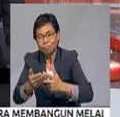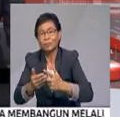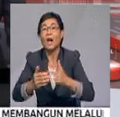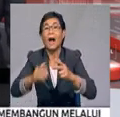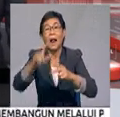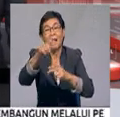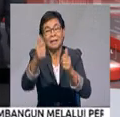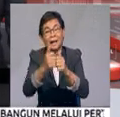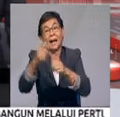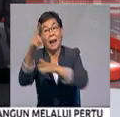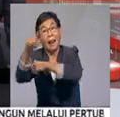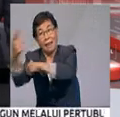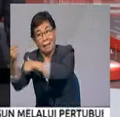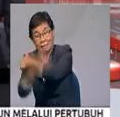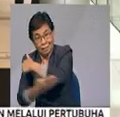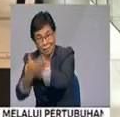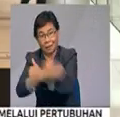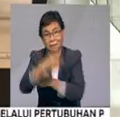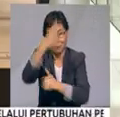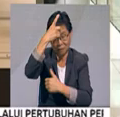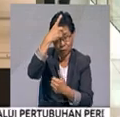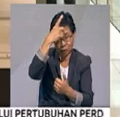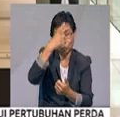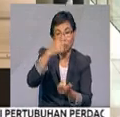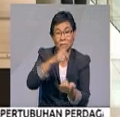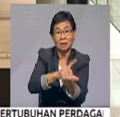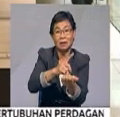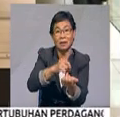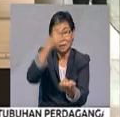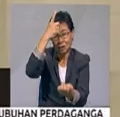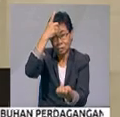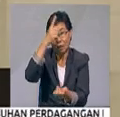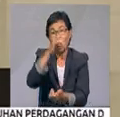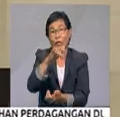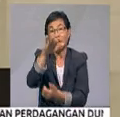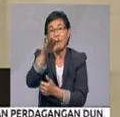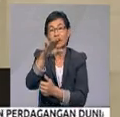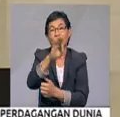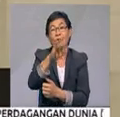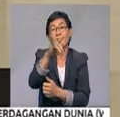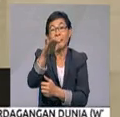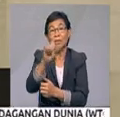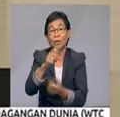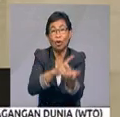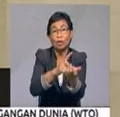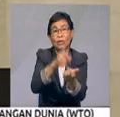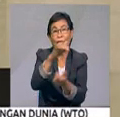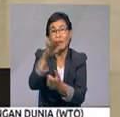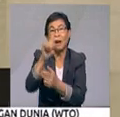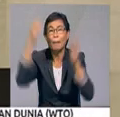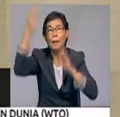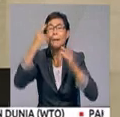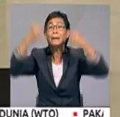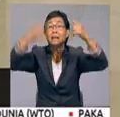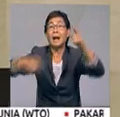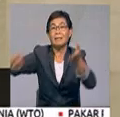negara. Jelas Dr. Firas Saad, Wakil Bank Dunia ke Malaysia. Dr. Firas Saad, Malaysia berjaya